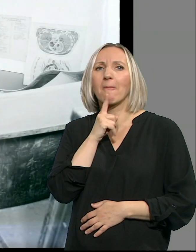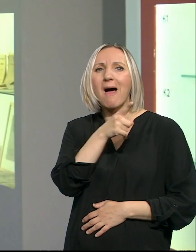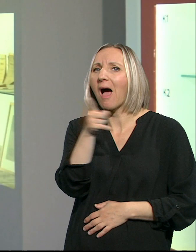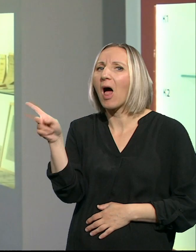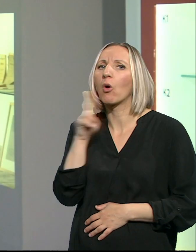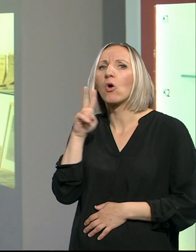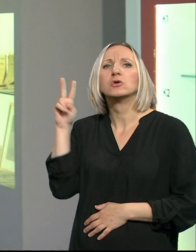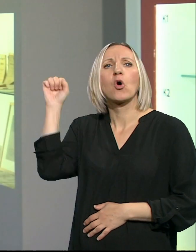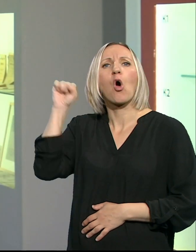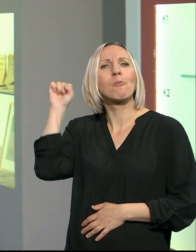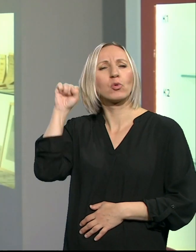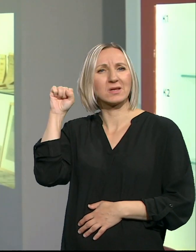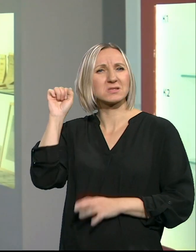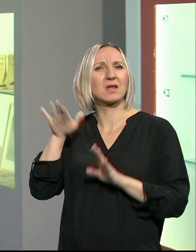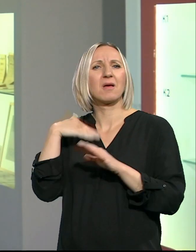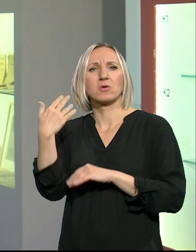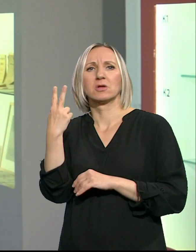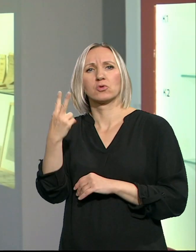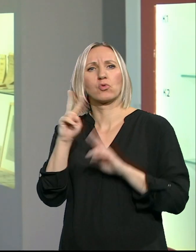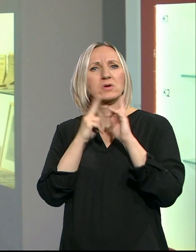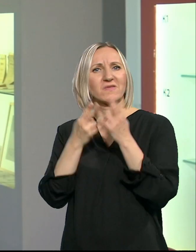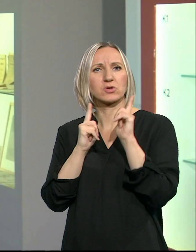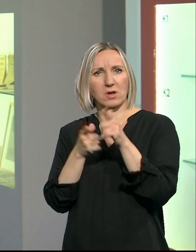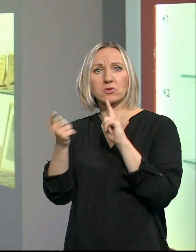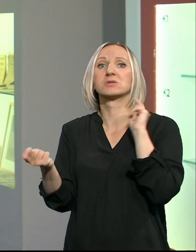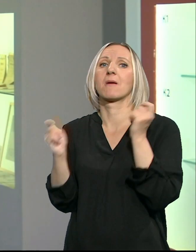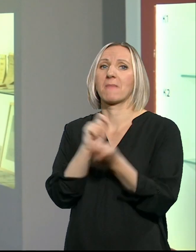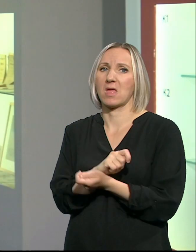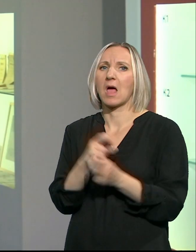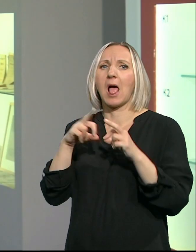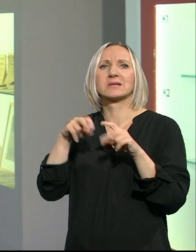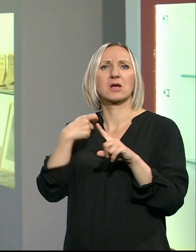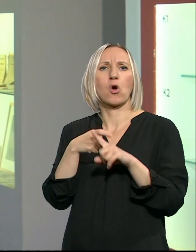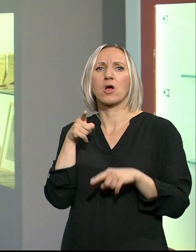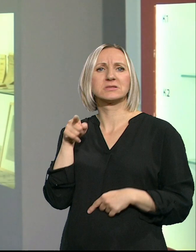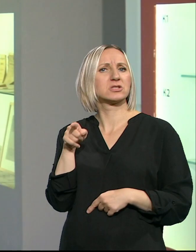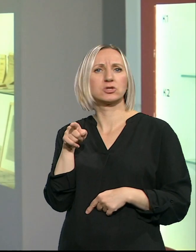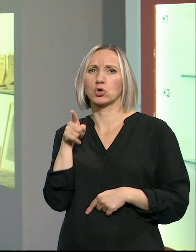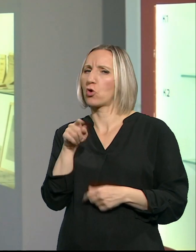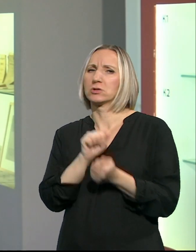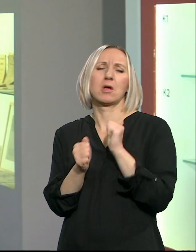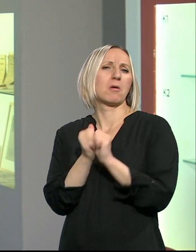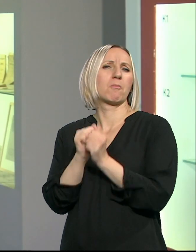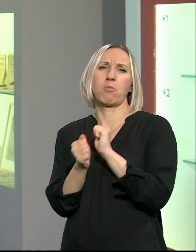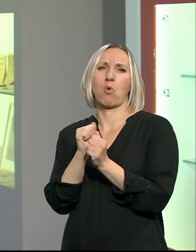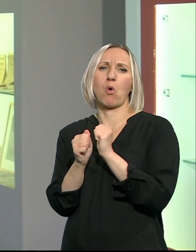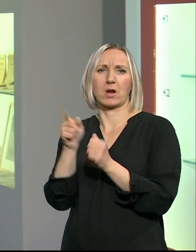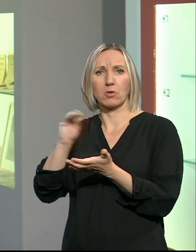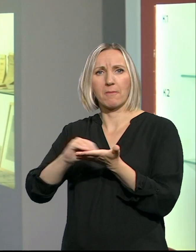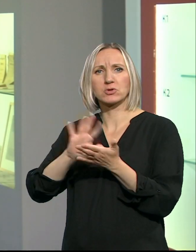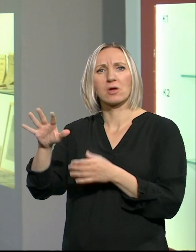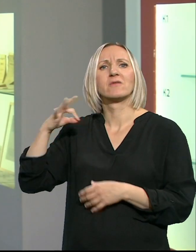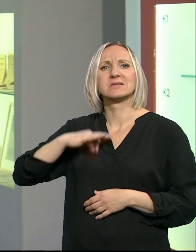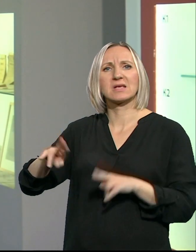komunista. I nakon Drugog svetskog rata to se menja. Aleksandar Kostić se tu, na primer, bori o tome je pisao njegov